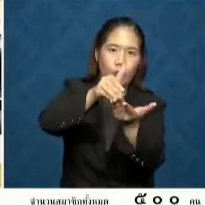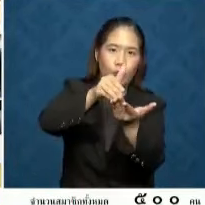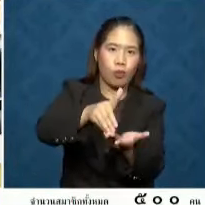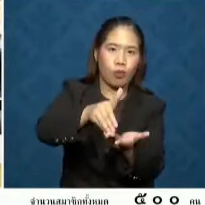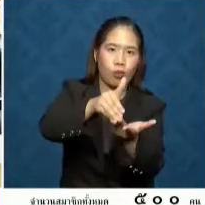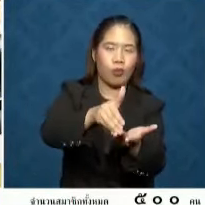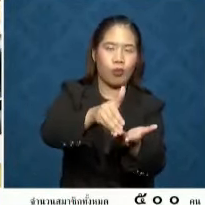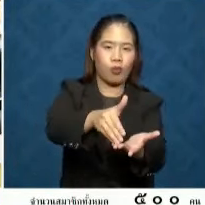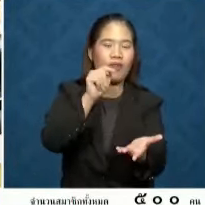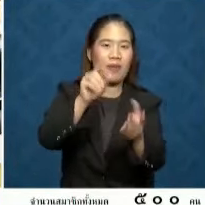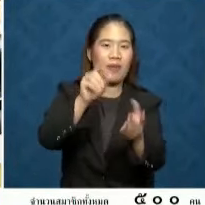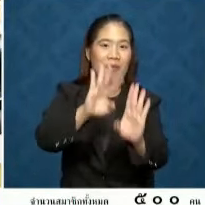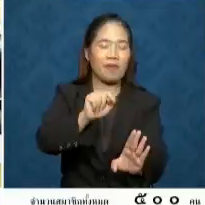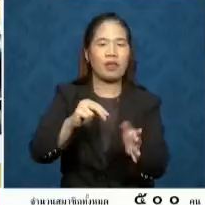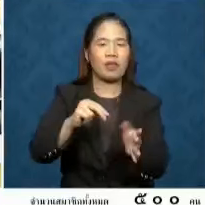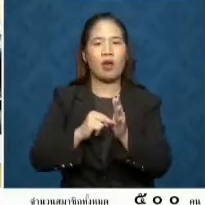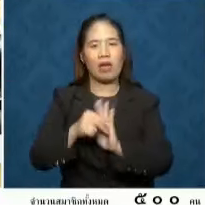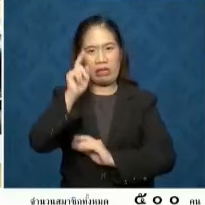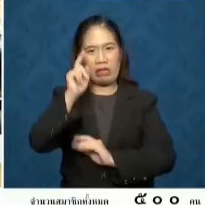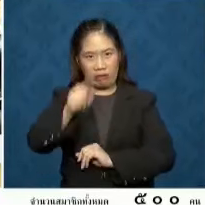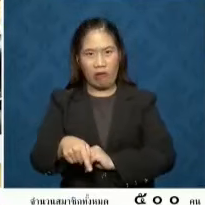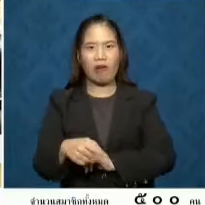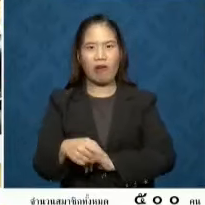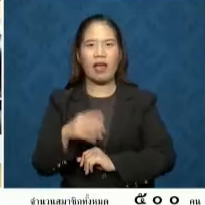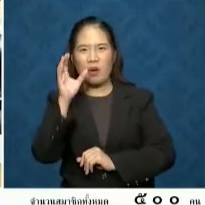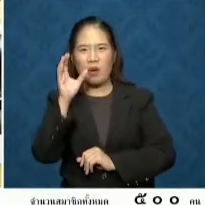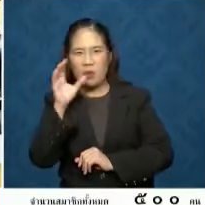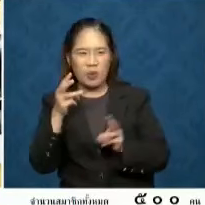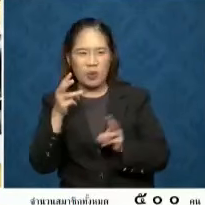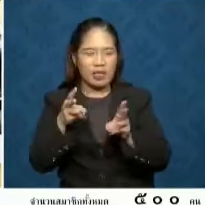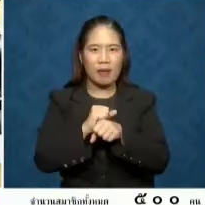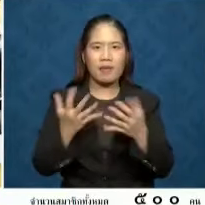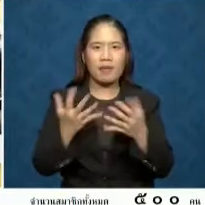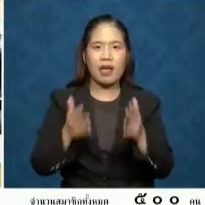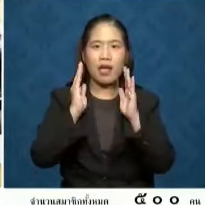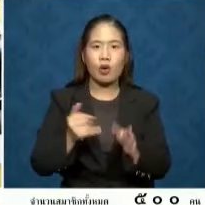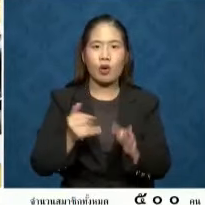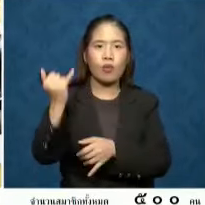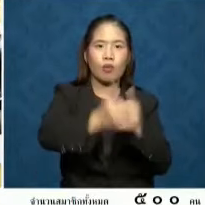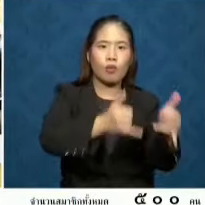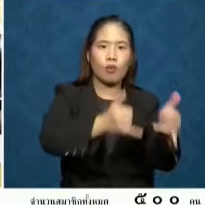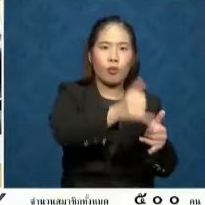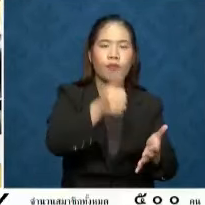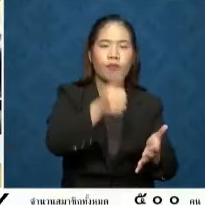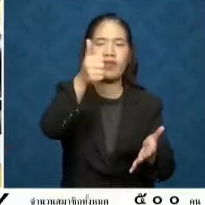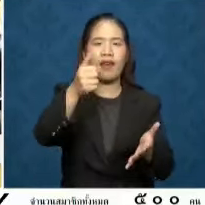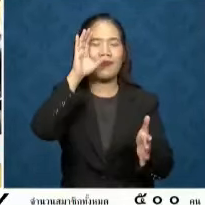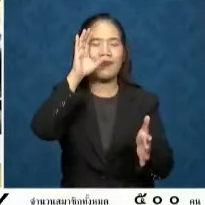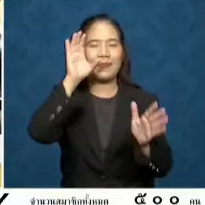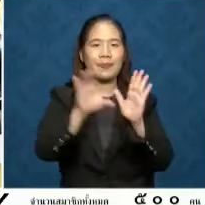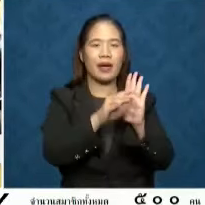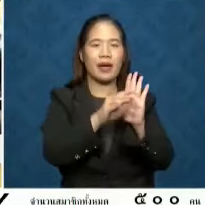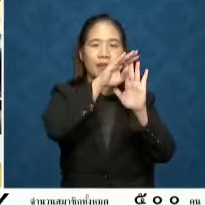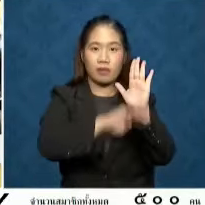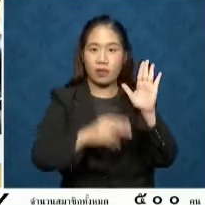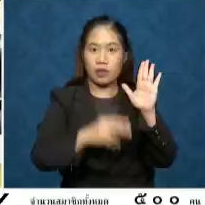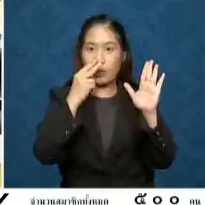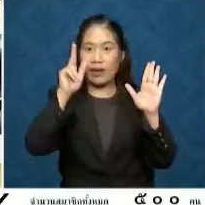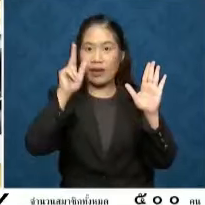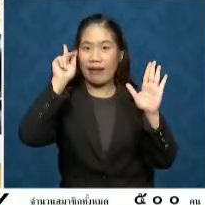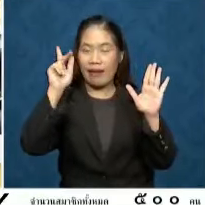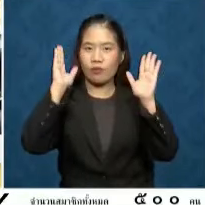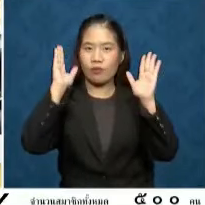นั่นคือจุดที่บอกว่าคุณต้องหาทางสละเรือได้แล้วท่านประธานครับภาพที่เราเห็นตามสื่อที่มี